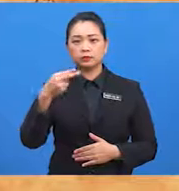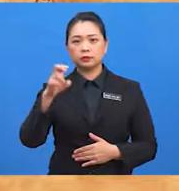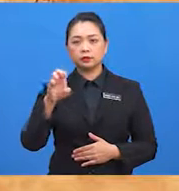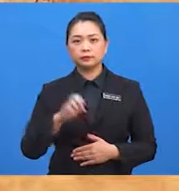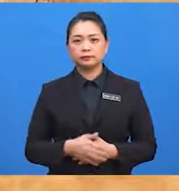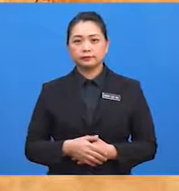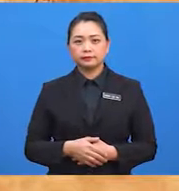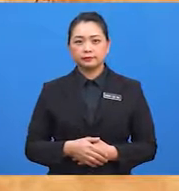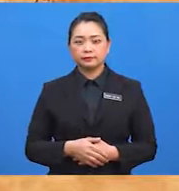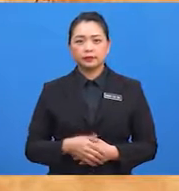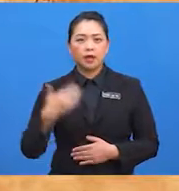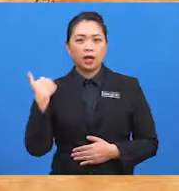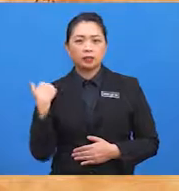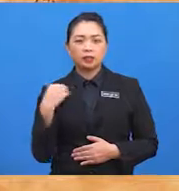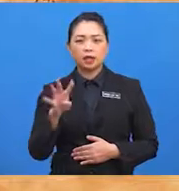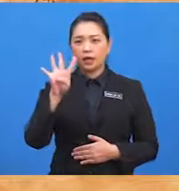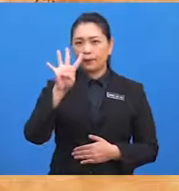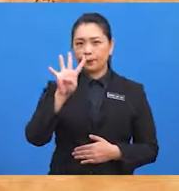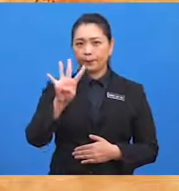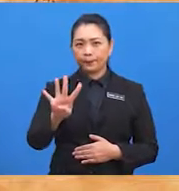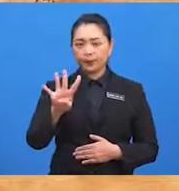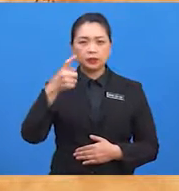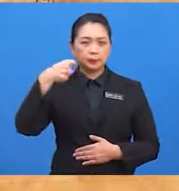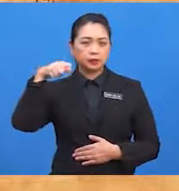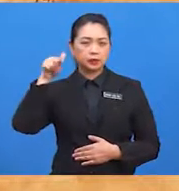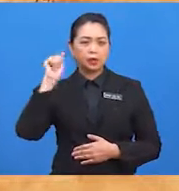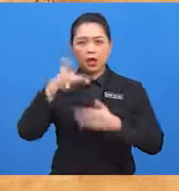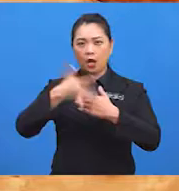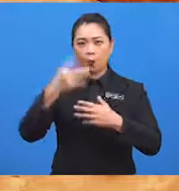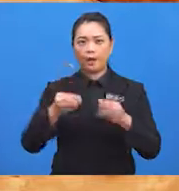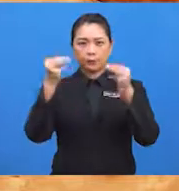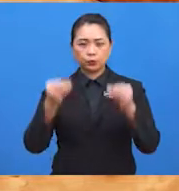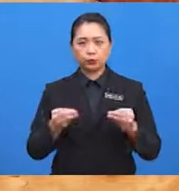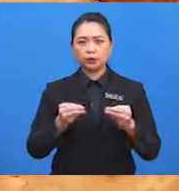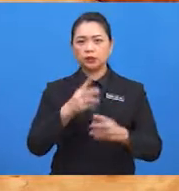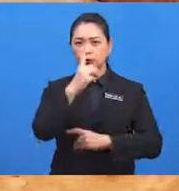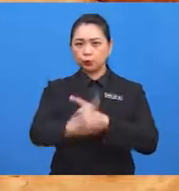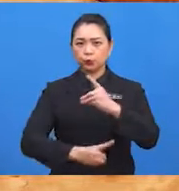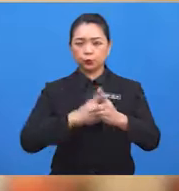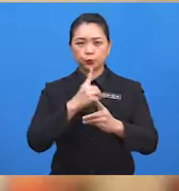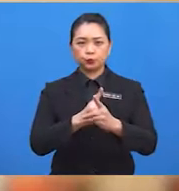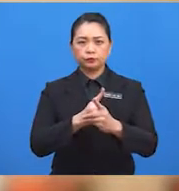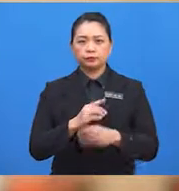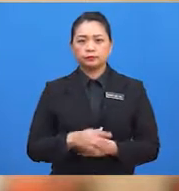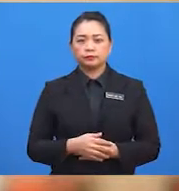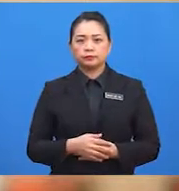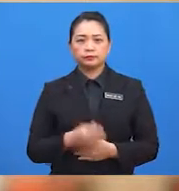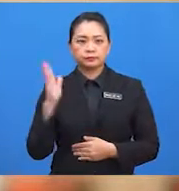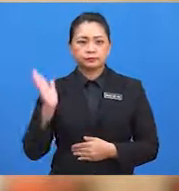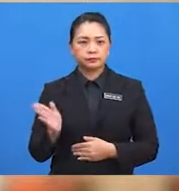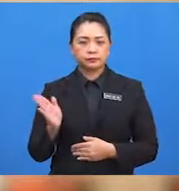Murid-murid, terdapat 4 tamadun awal manusia di dunia, iaitu tamadun